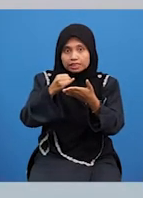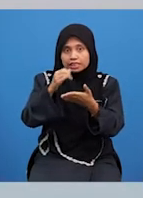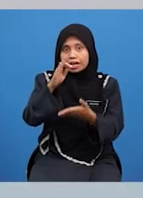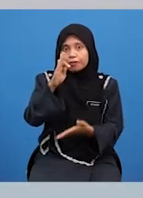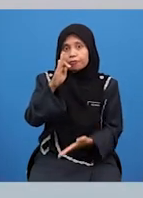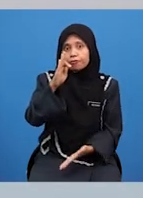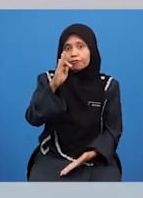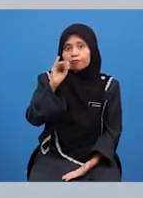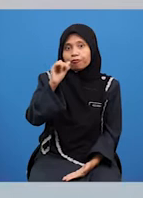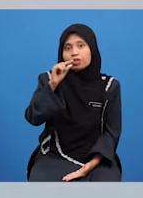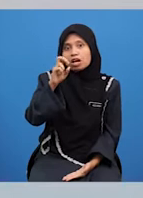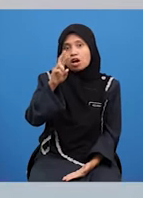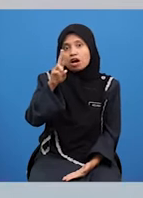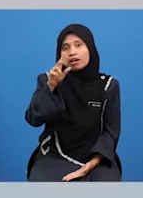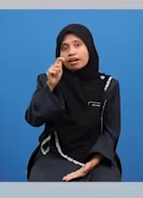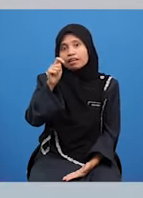figuratif,